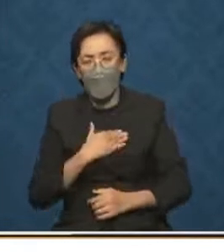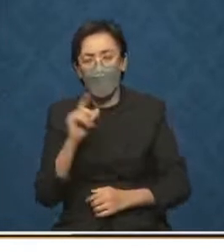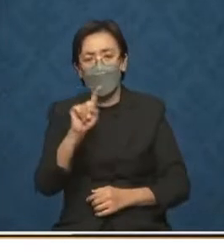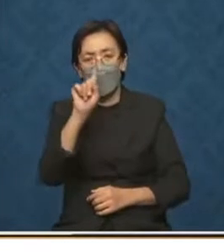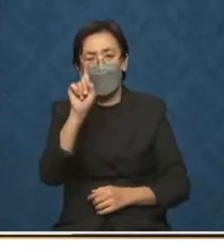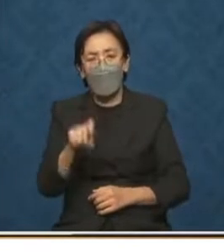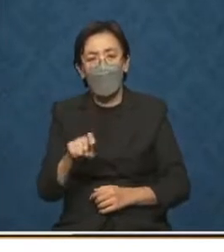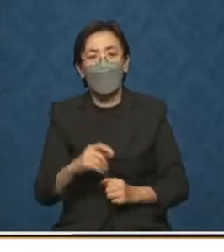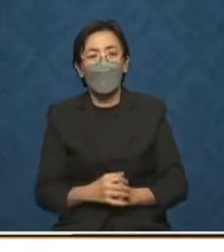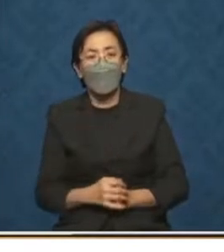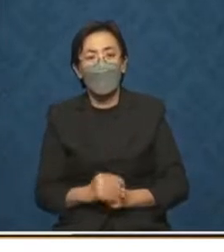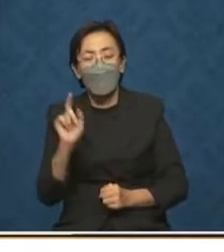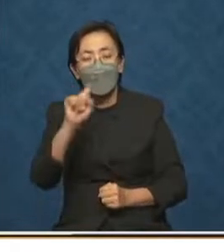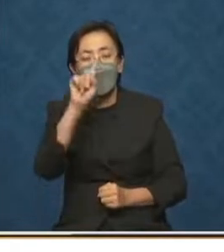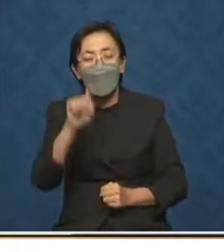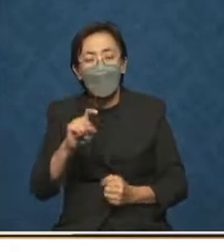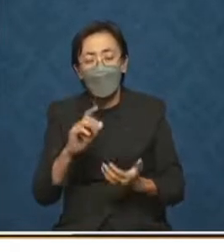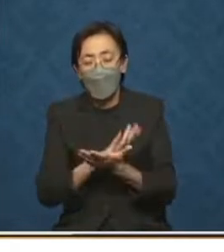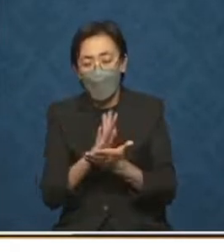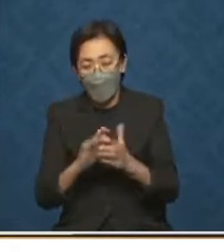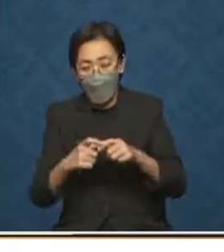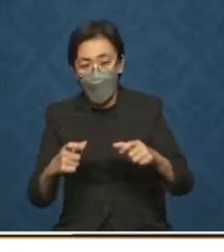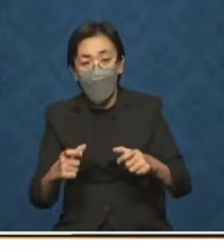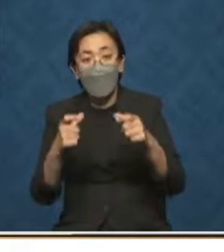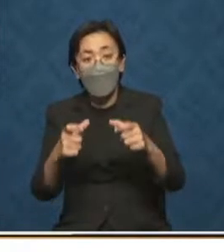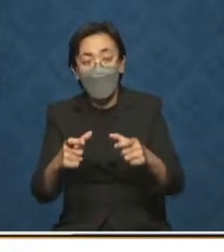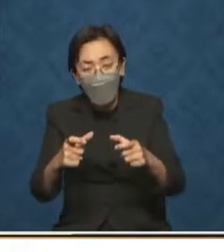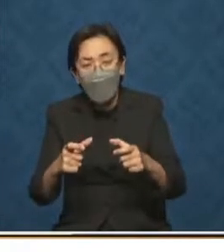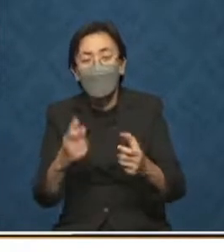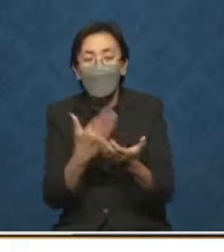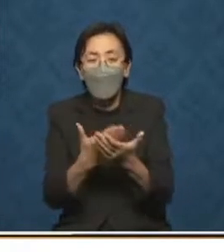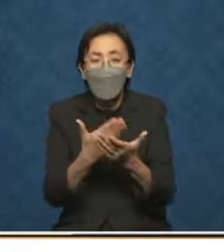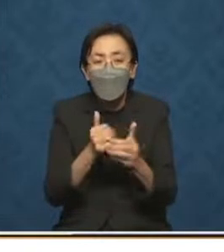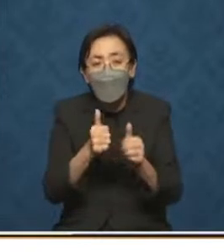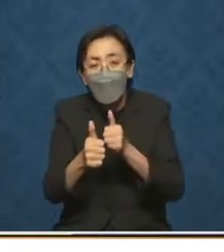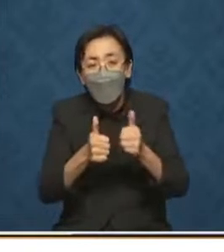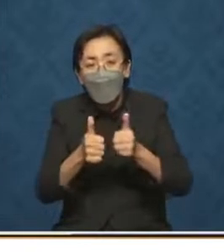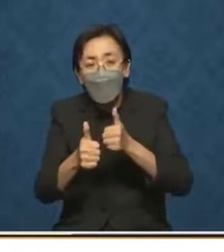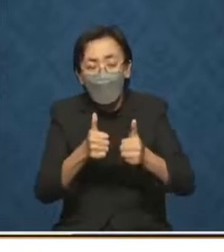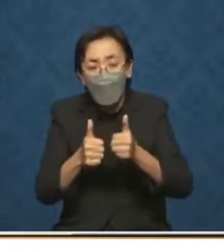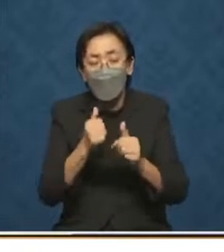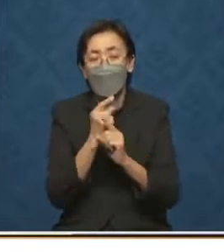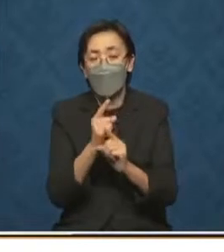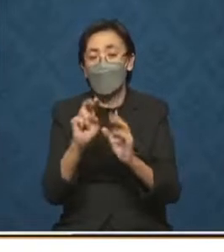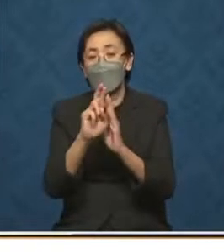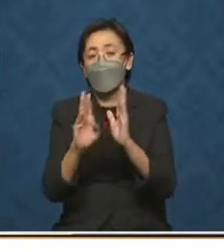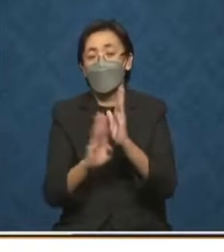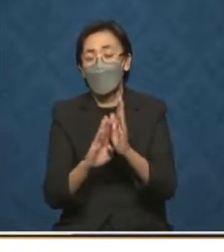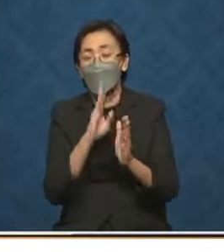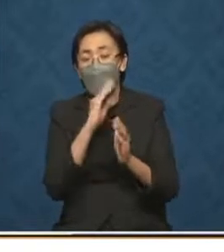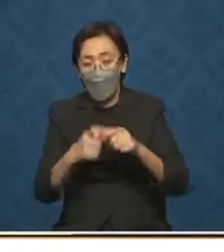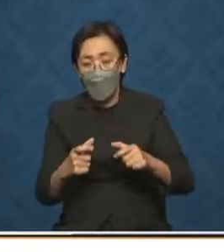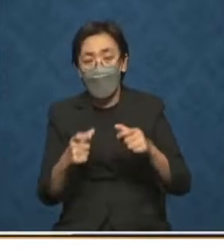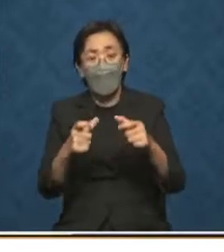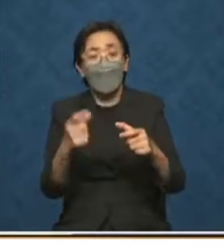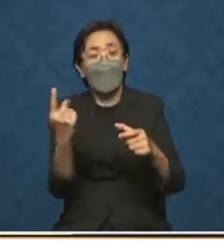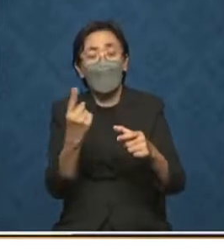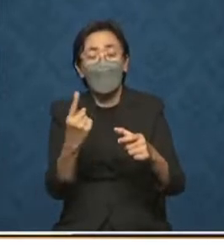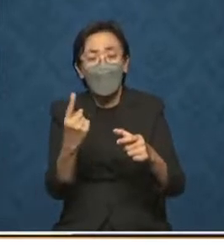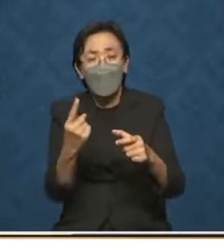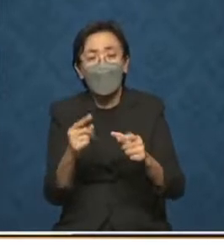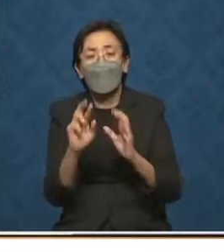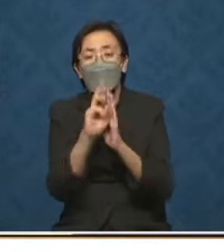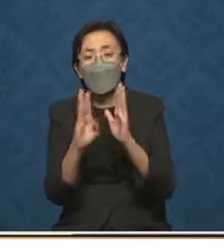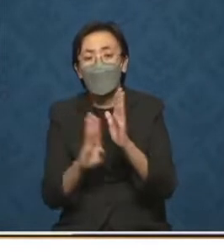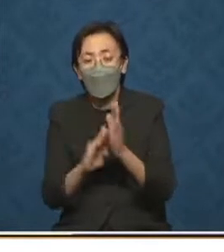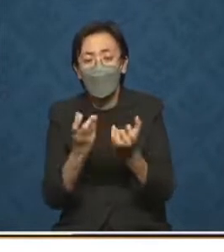ในการยื่นซองแต่ละครั้งในละเบีบปฏิบัติถ้ายื่นซองห้างเดียวและเบีบปิบัิวด